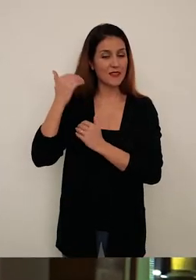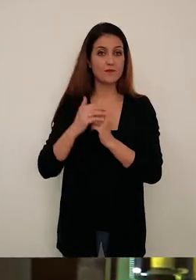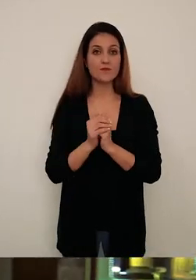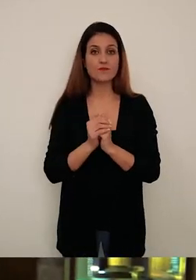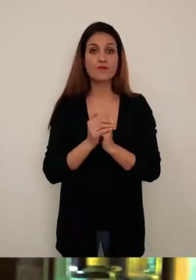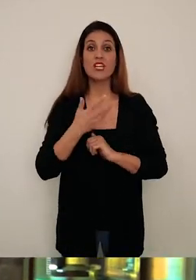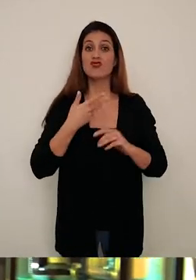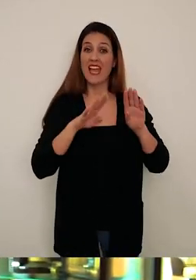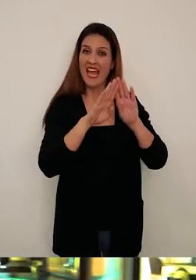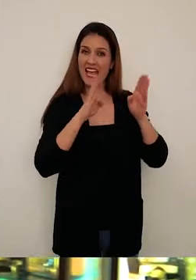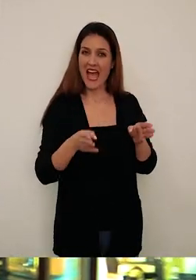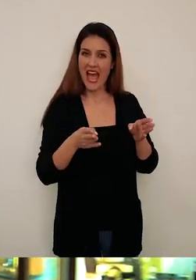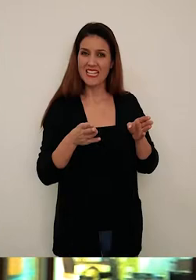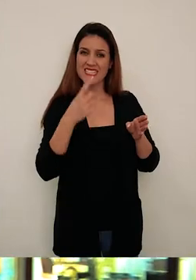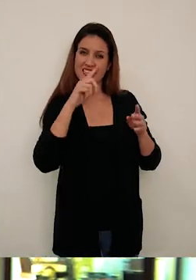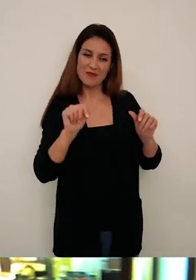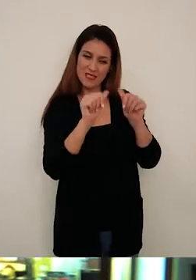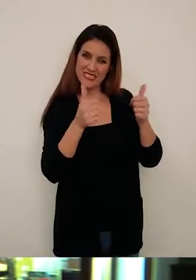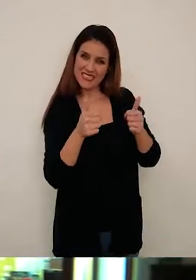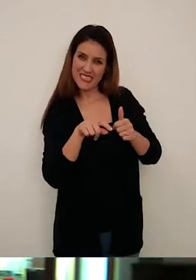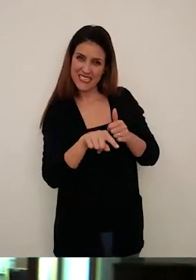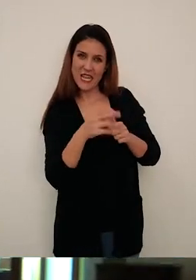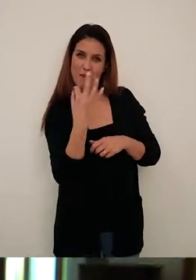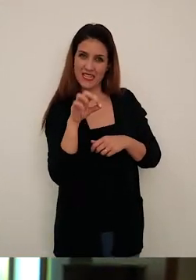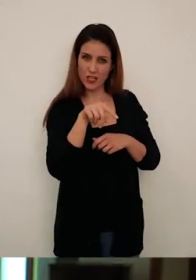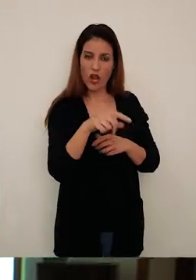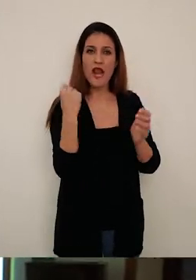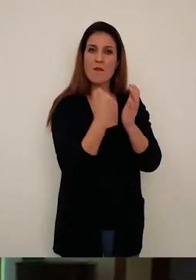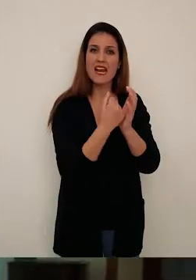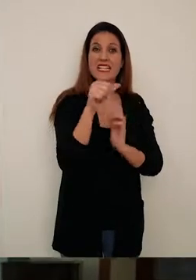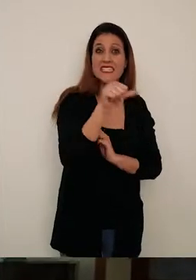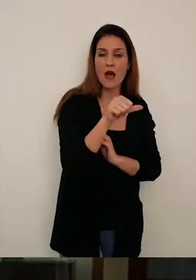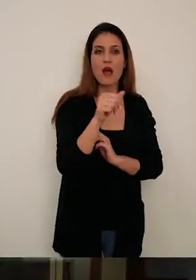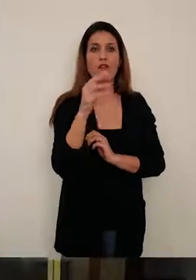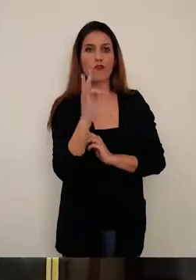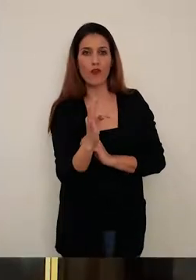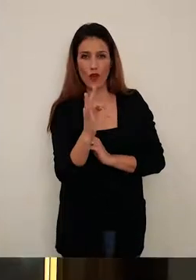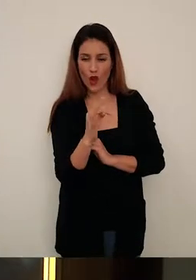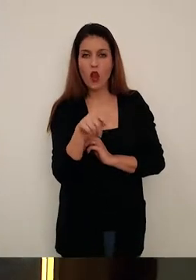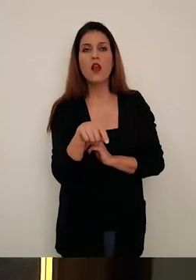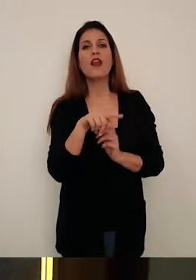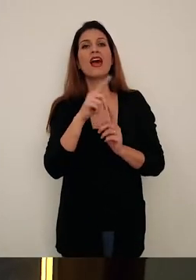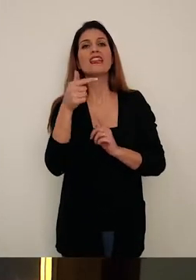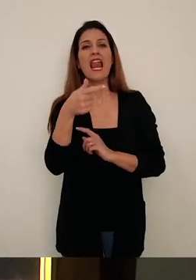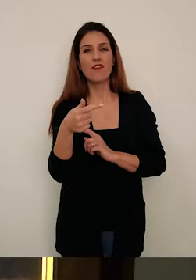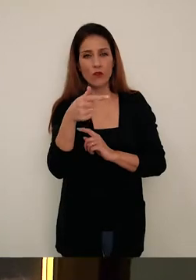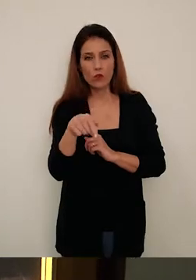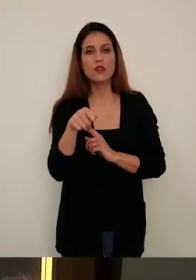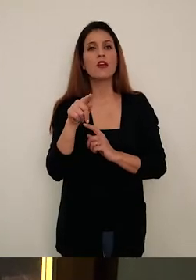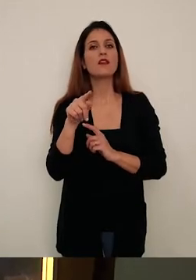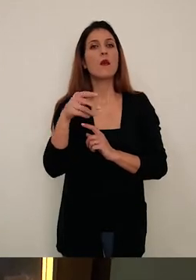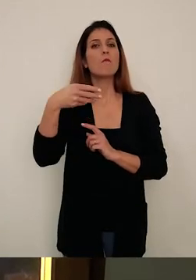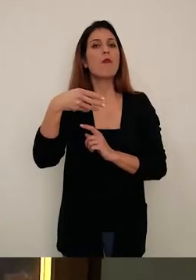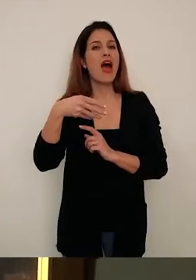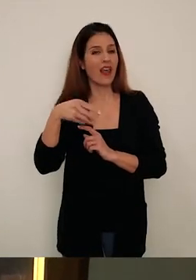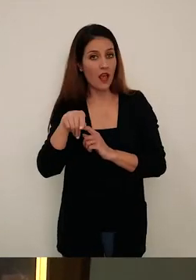Oltre a speaker di design particolari degli anni 20, delle marche Safar, Fonola, Magnanide, Telefunken, Radio Marelli,